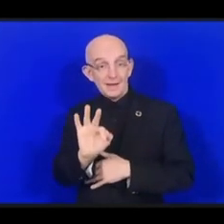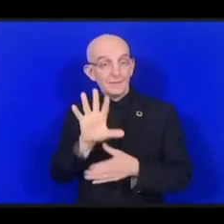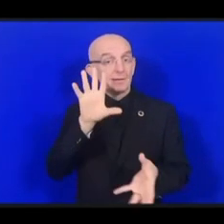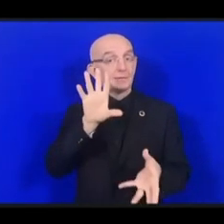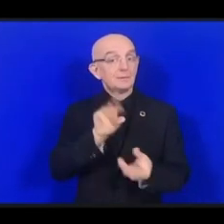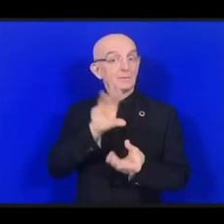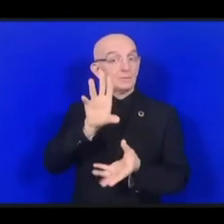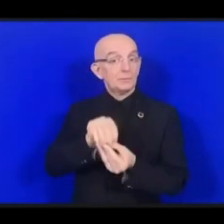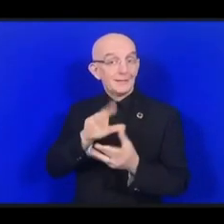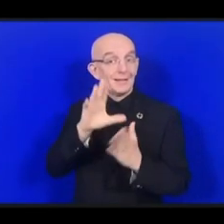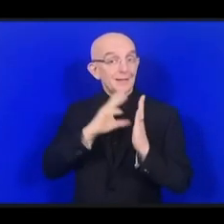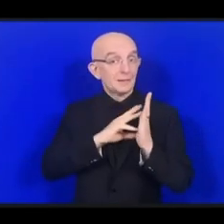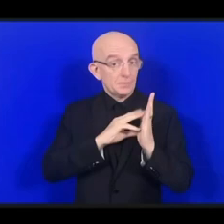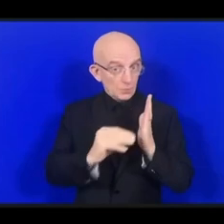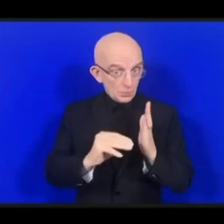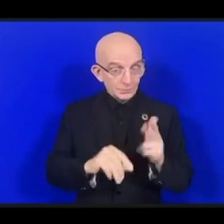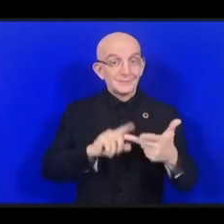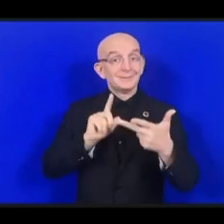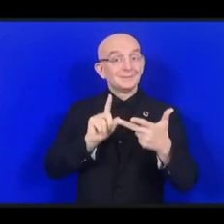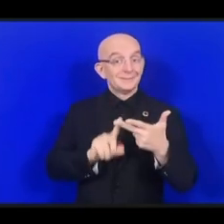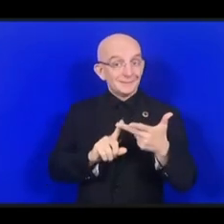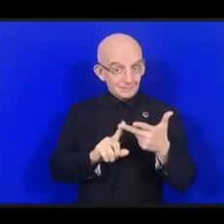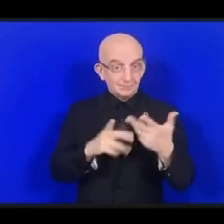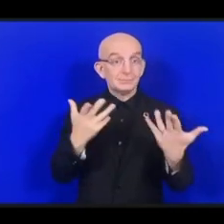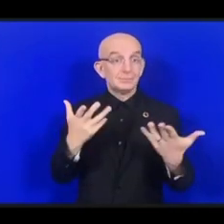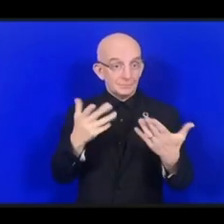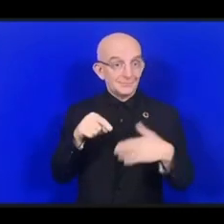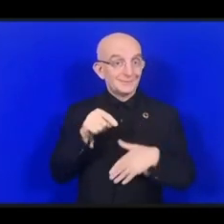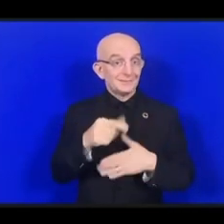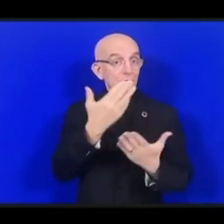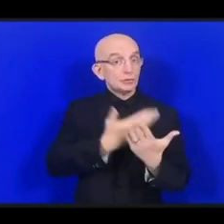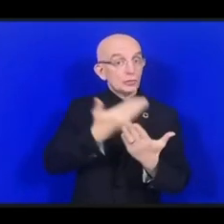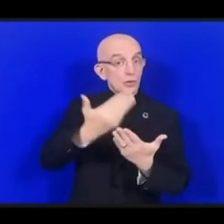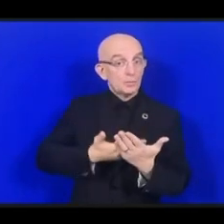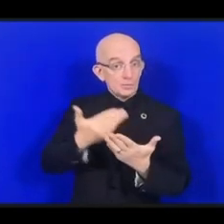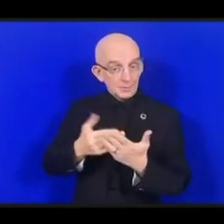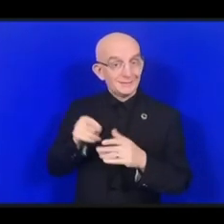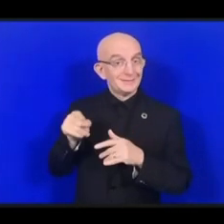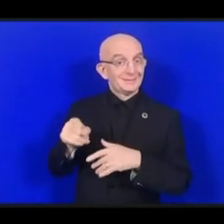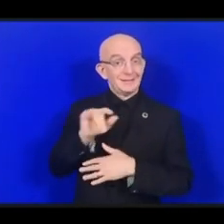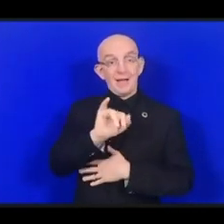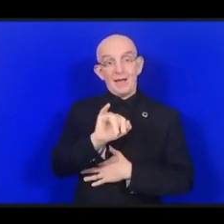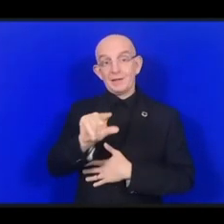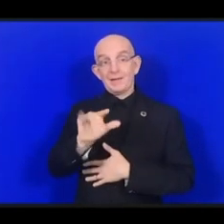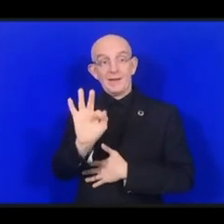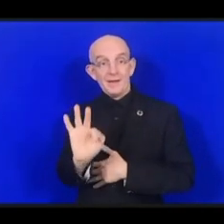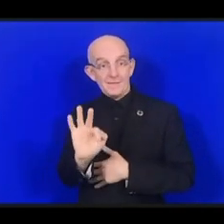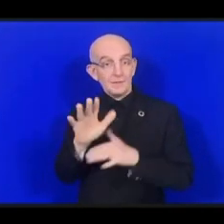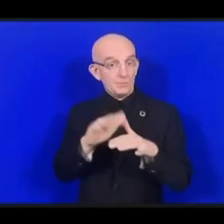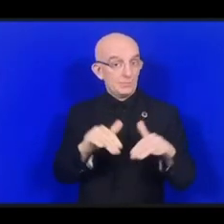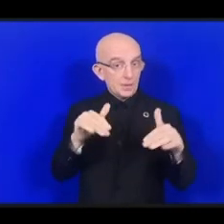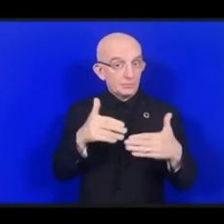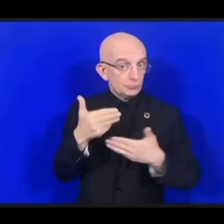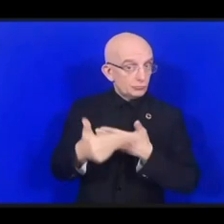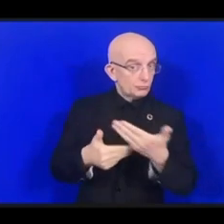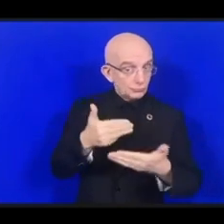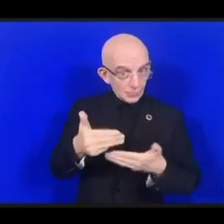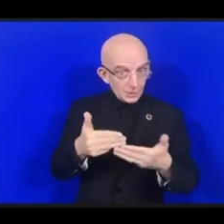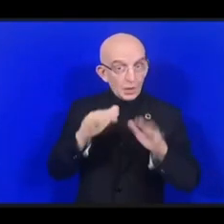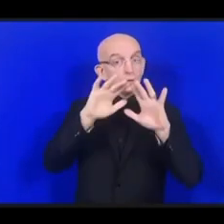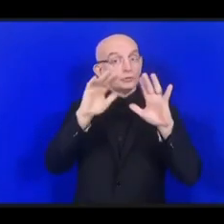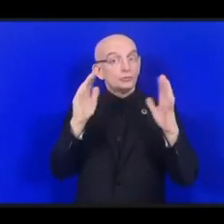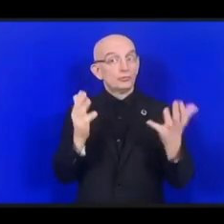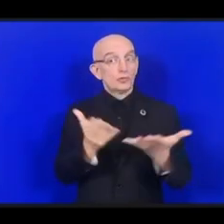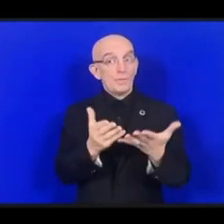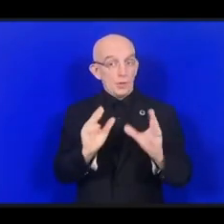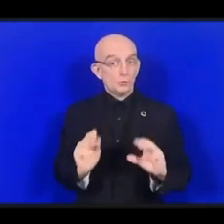الشباب رابعا اكثر من 300 تقرير للجلسات التي قمنا بتجميعها انا احثكم على